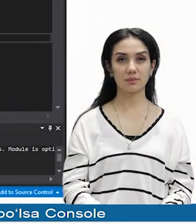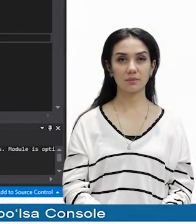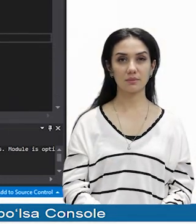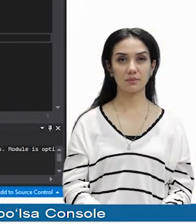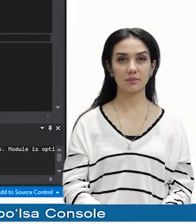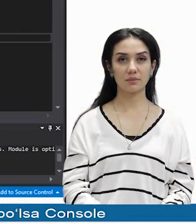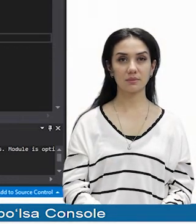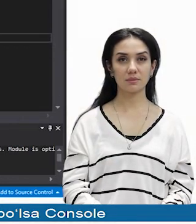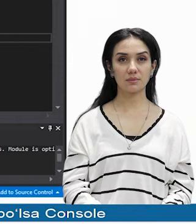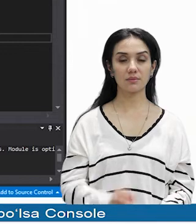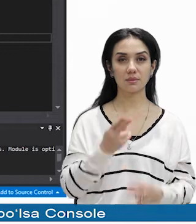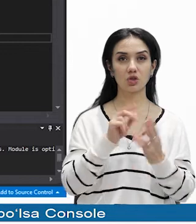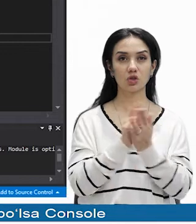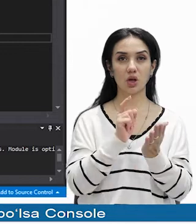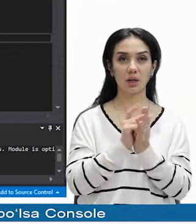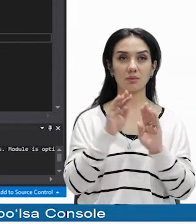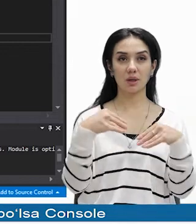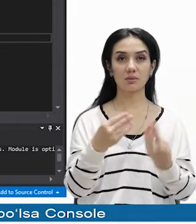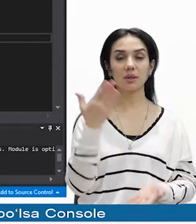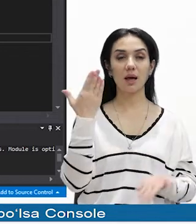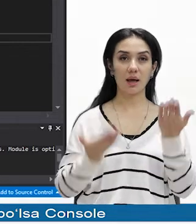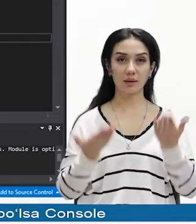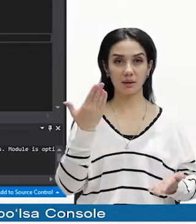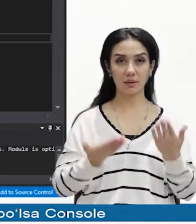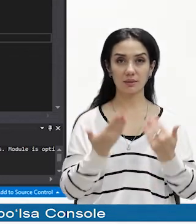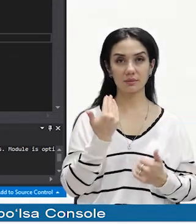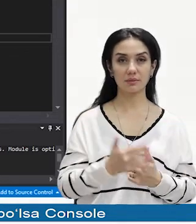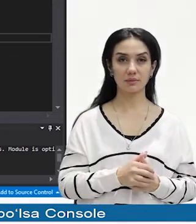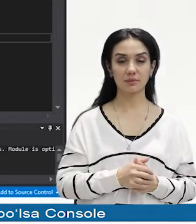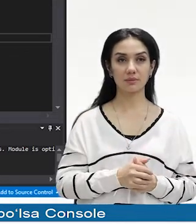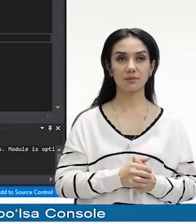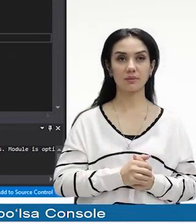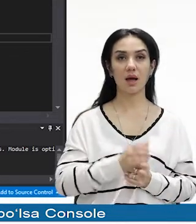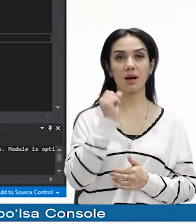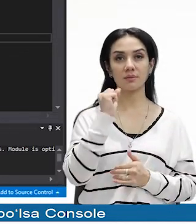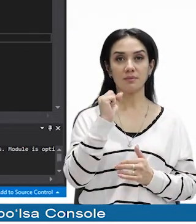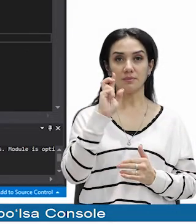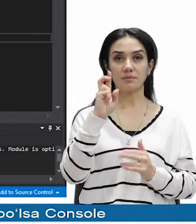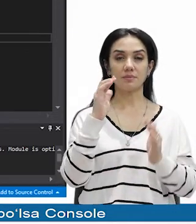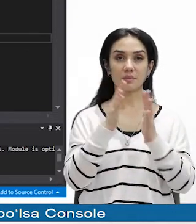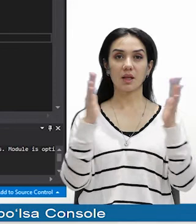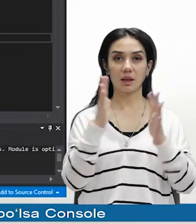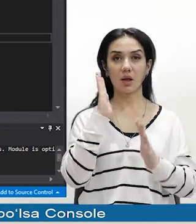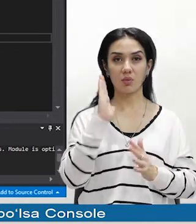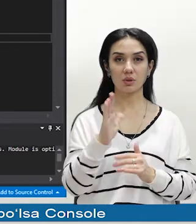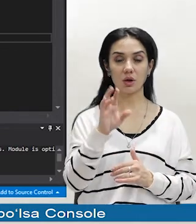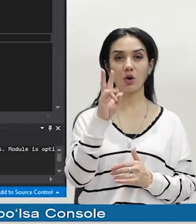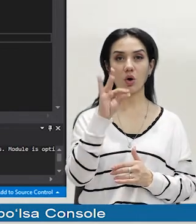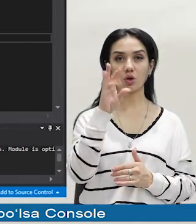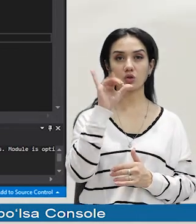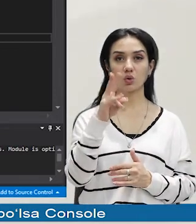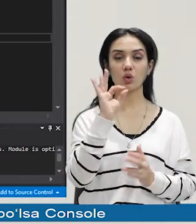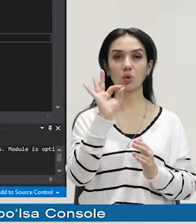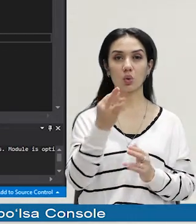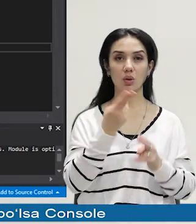Hop, endi bu yerda shart beramiz. Agar b a b dan katta bo'lsa, konsolga